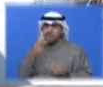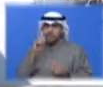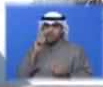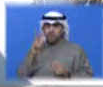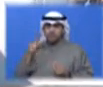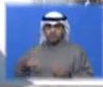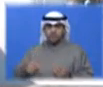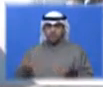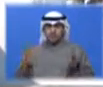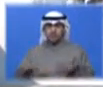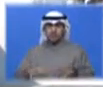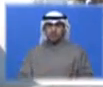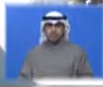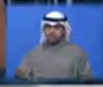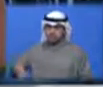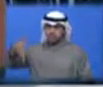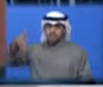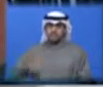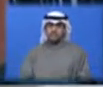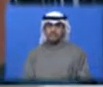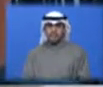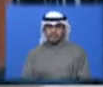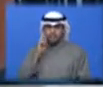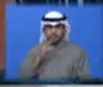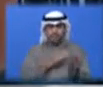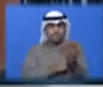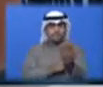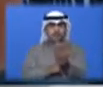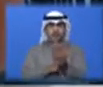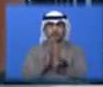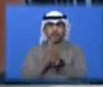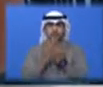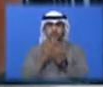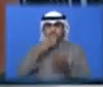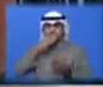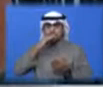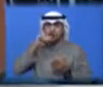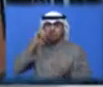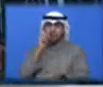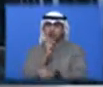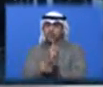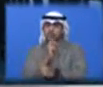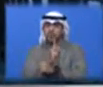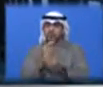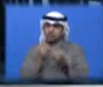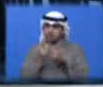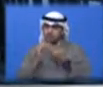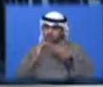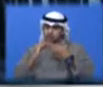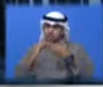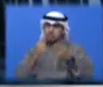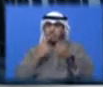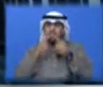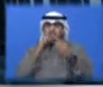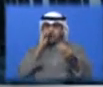المراحل وشيء حلو كان هذا. المناهج حلوة والمدرسين تعاملهم مع الطلبة وايد حلو ويتفهمون